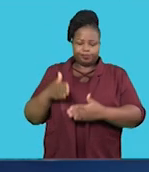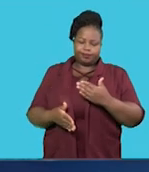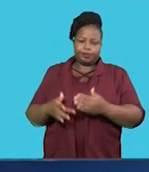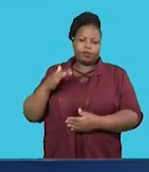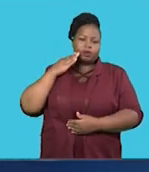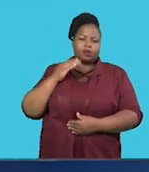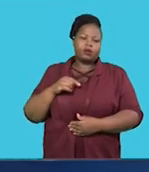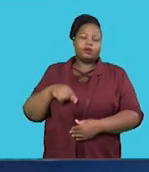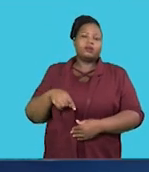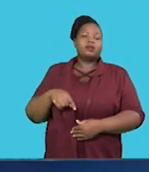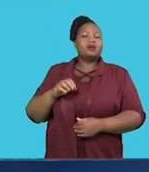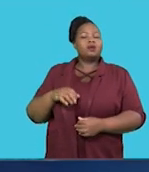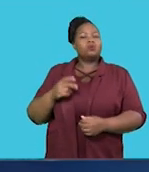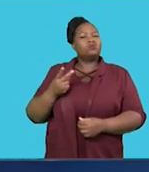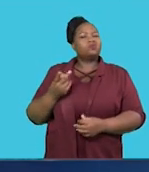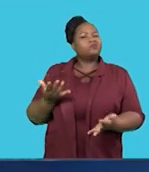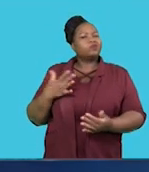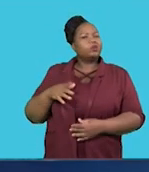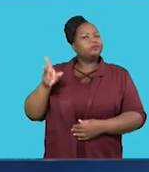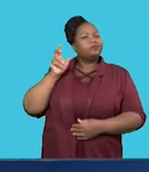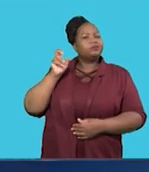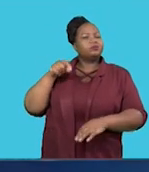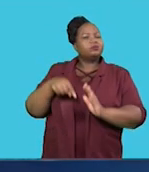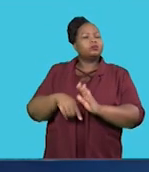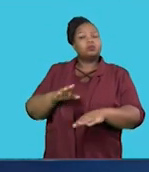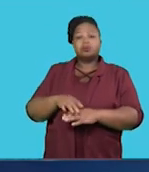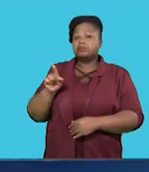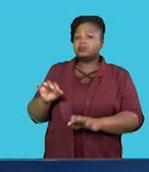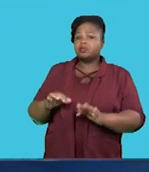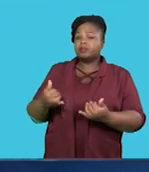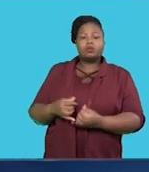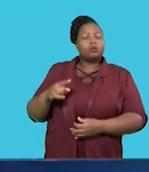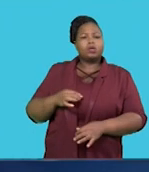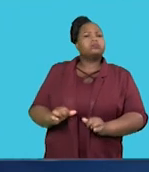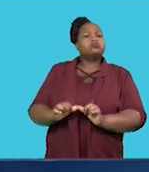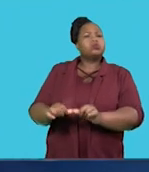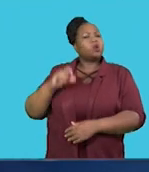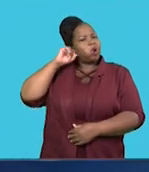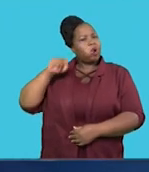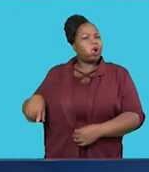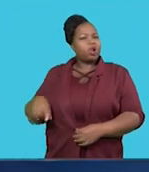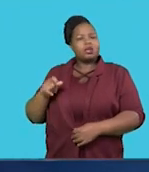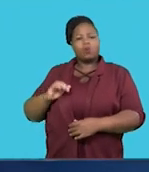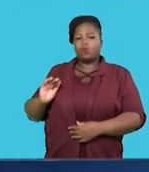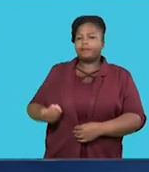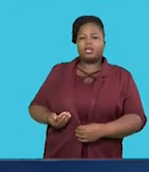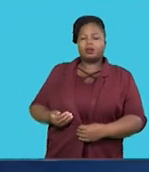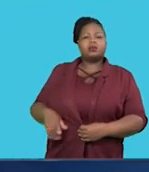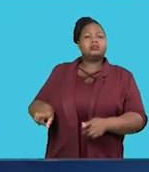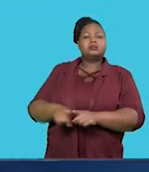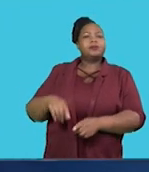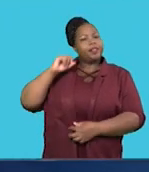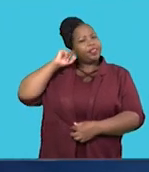olunye kuzibandlela ifuna ukuzwa kabanzi ukuthi ngempela kungani le nkampani iqhubeka nokushaya indiva abantu ke besifazana ngokunjalo